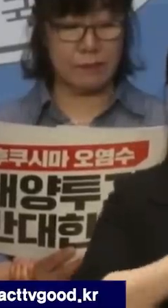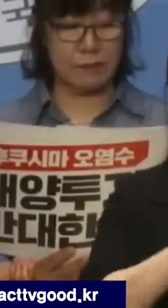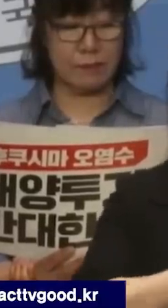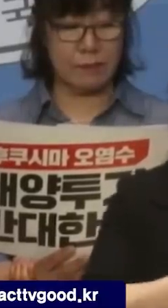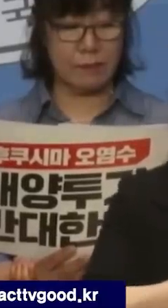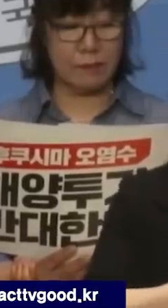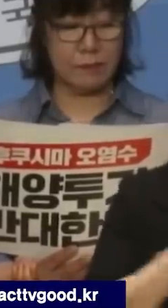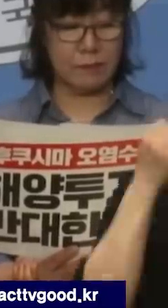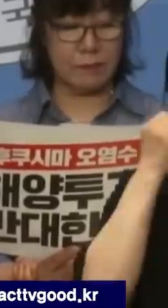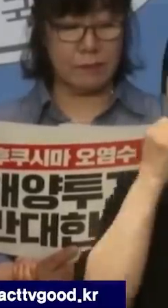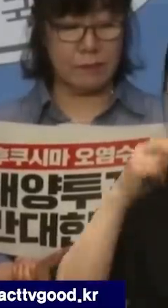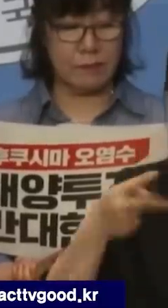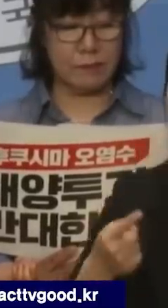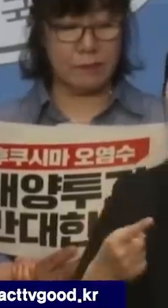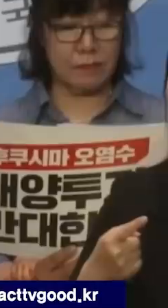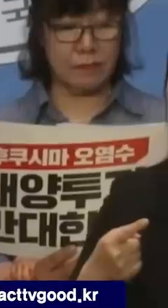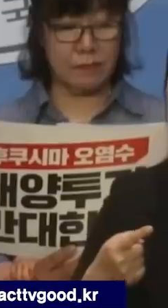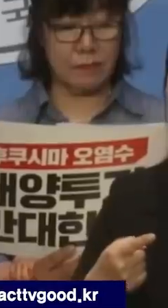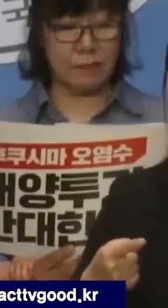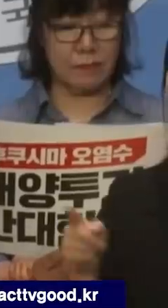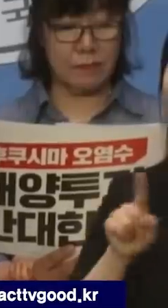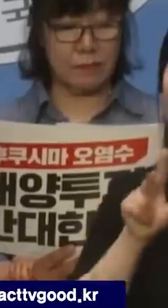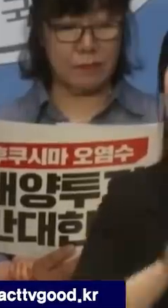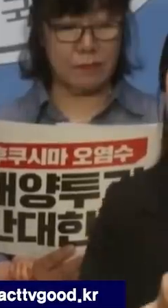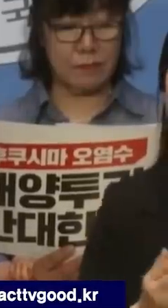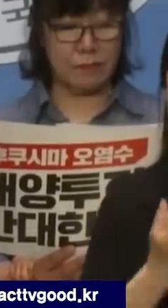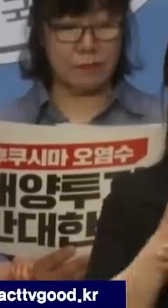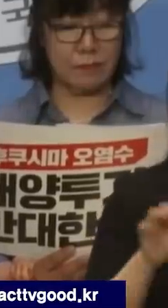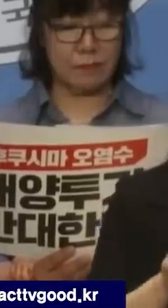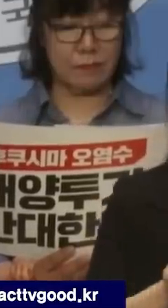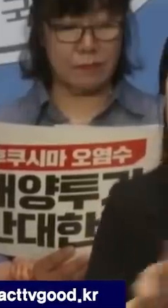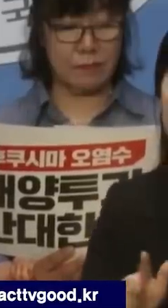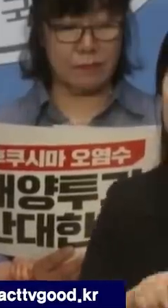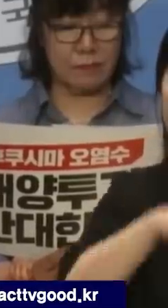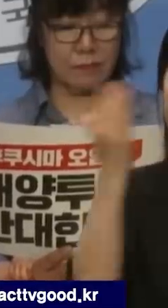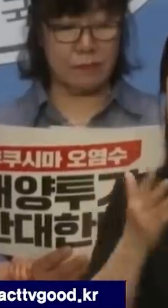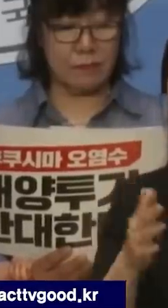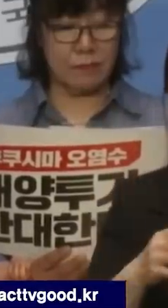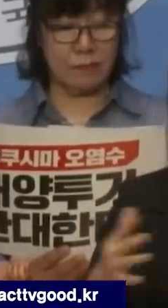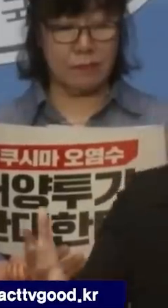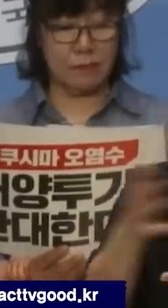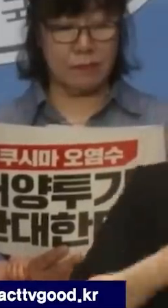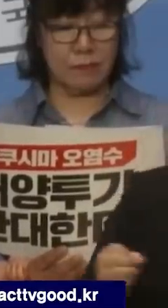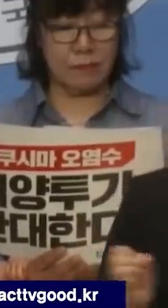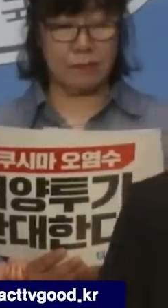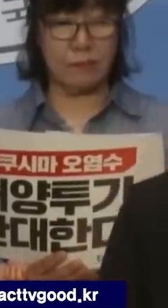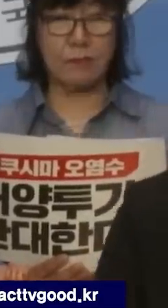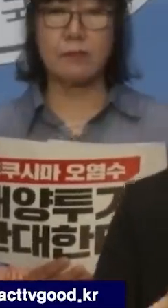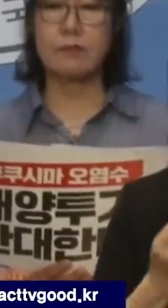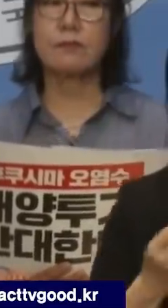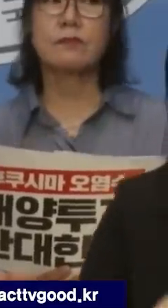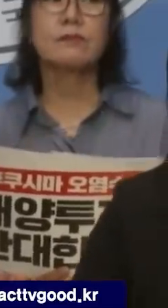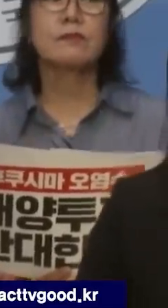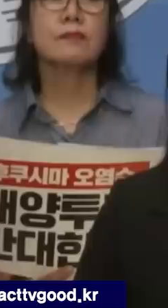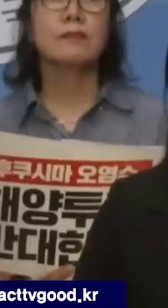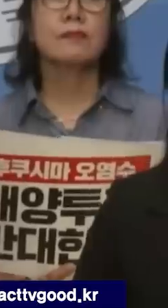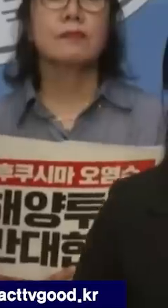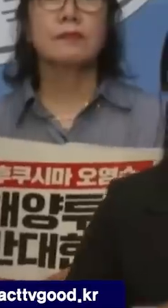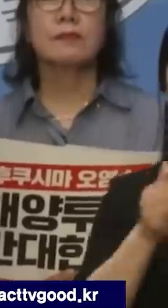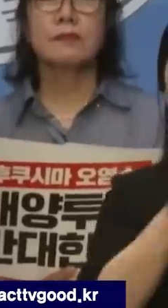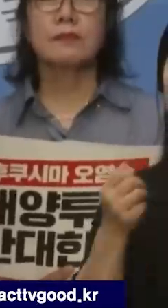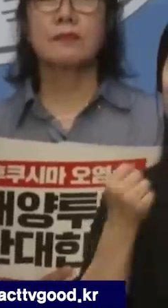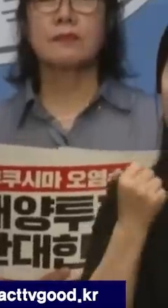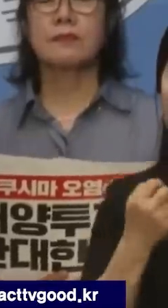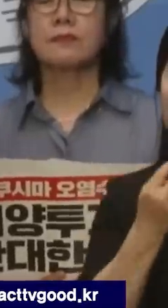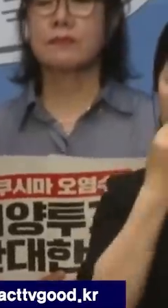가자 부시러기도 뭔가 문제가 생기면 즉각 전량 해소합니다. 국민의 건강과